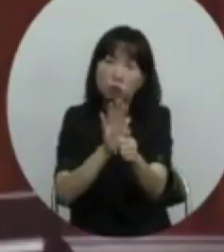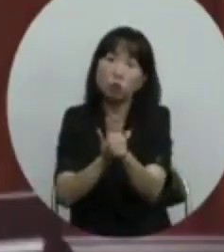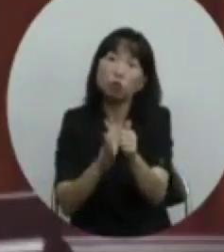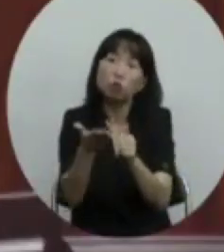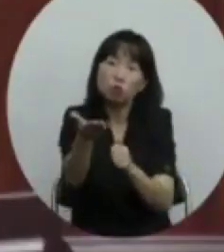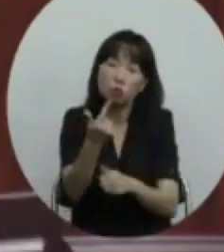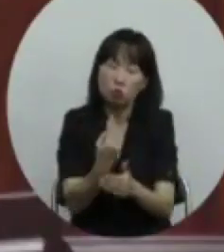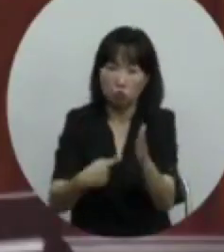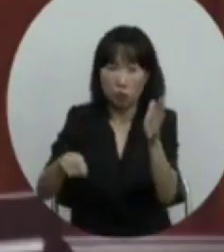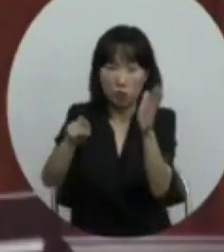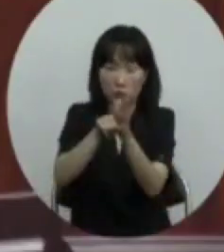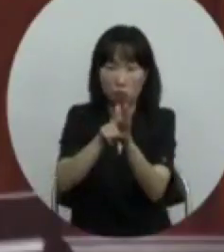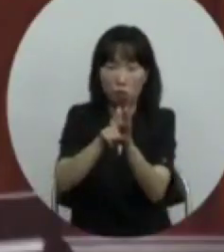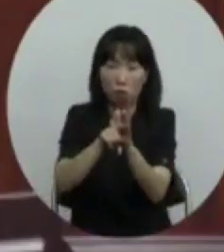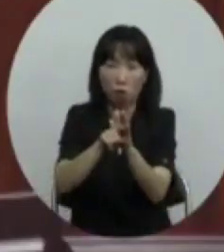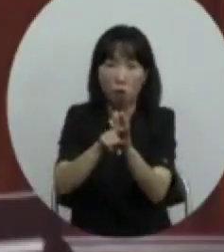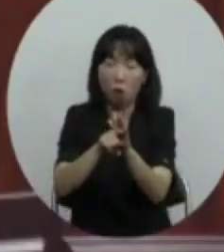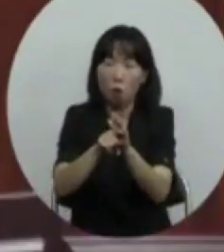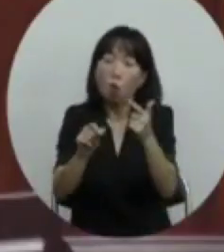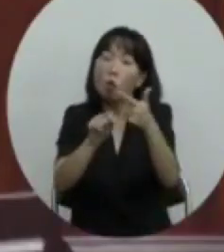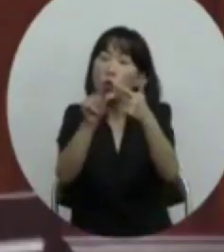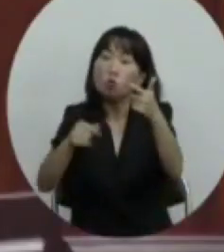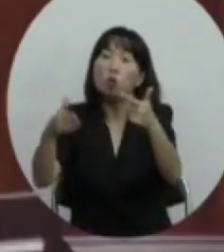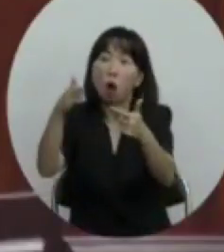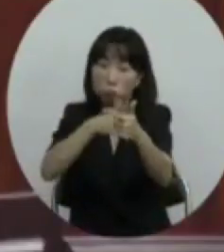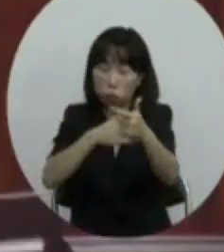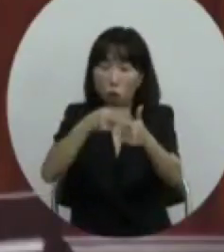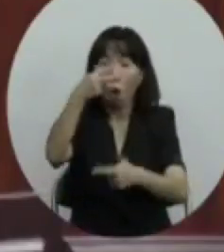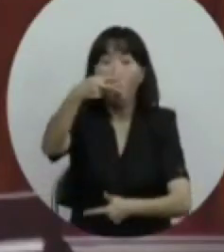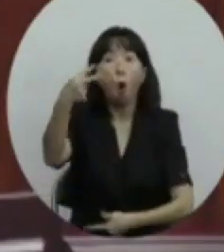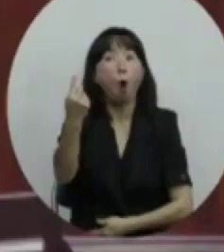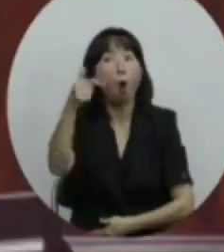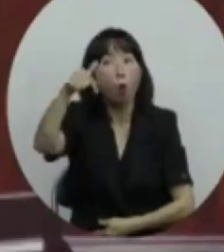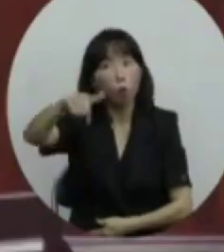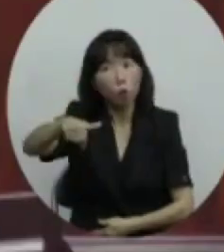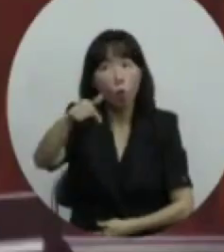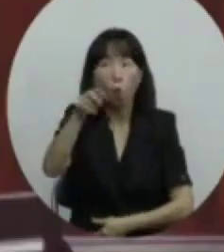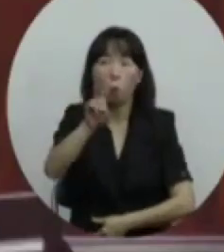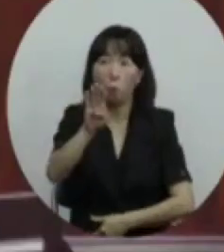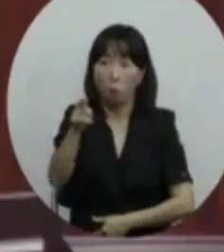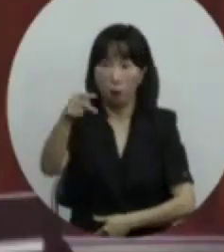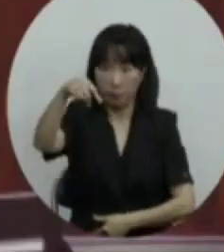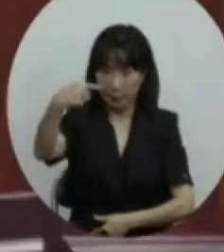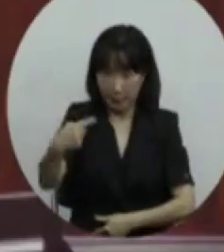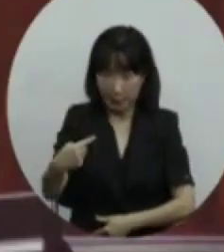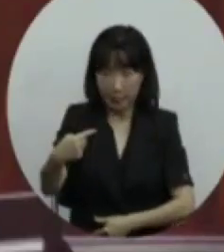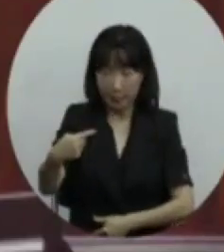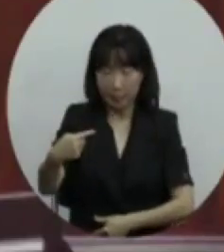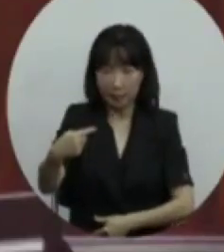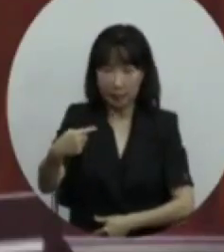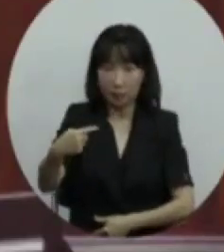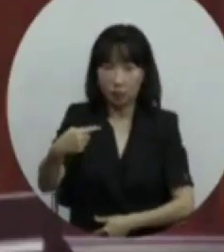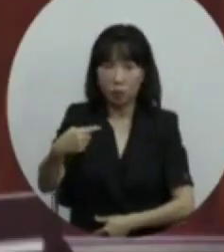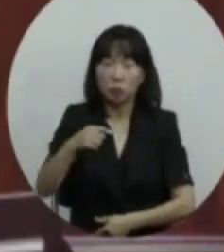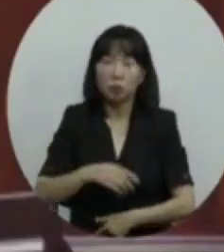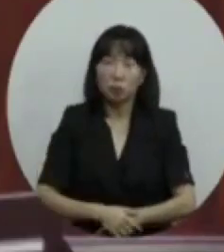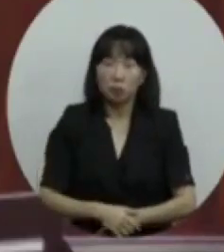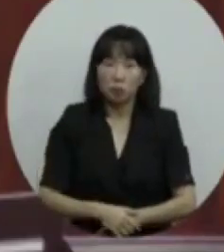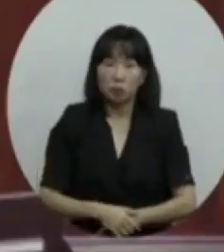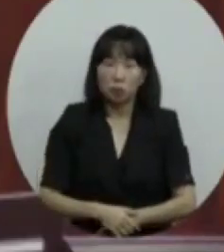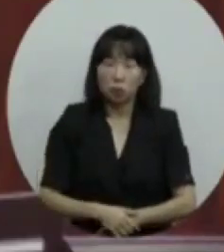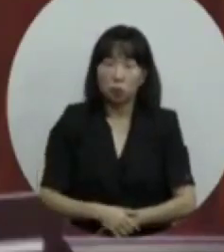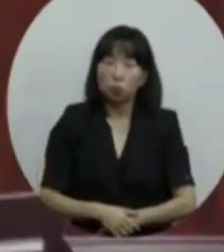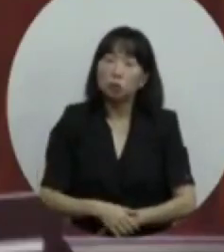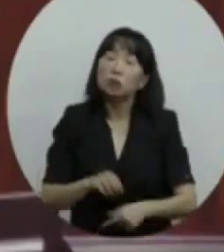위해 지난 6월부터 똑버스를 운행하고 있습니다. 수요 응답형인 여주